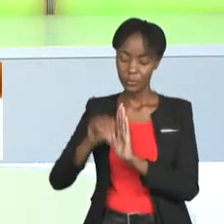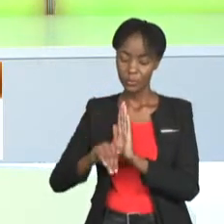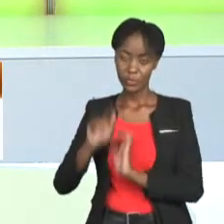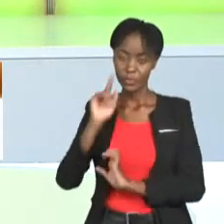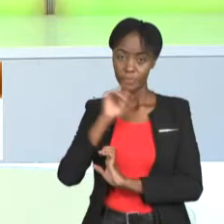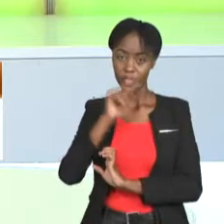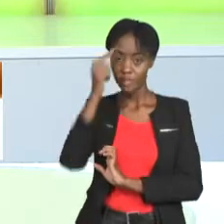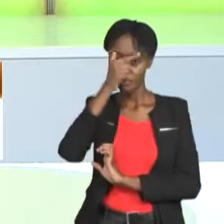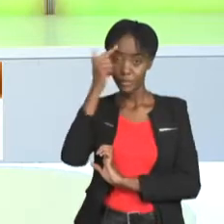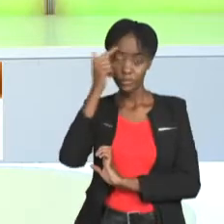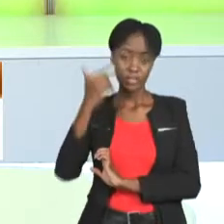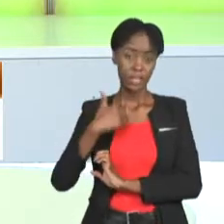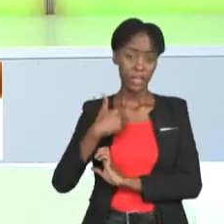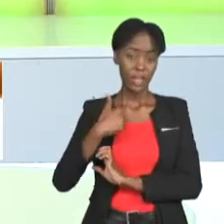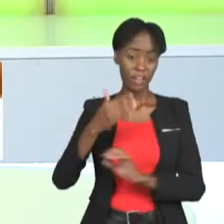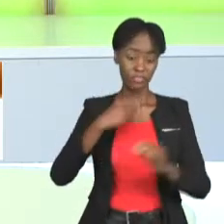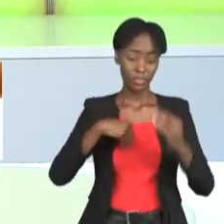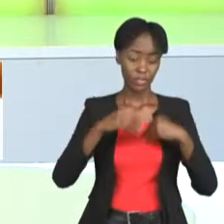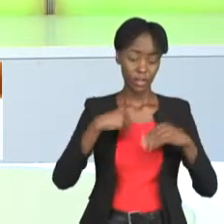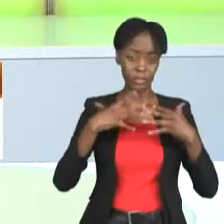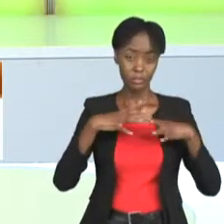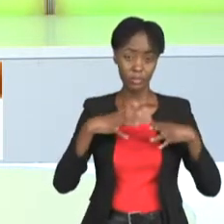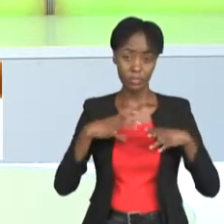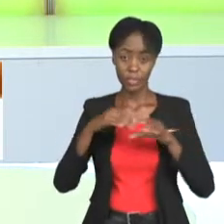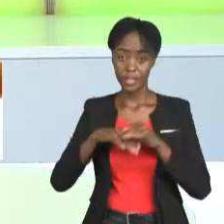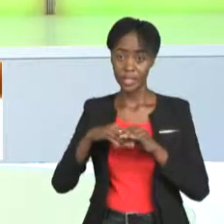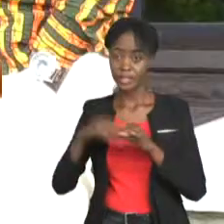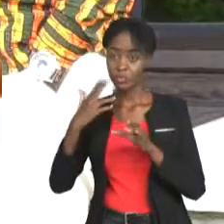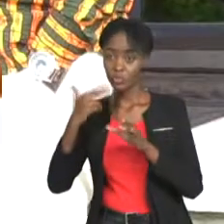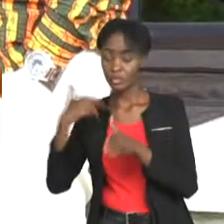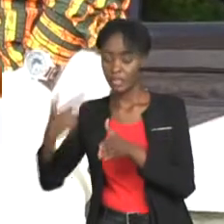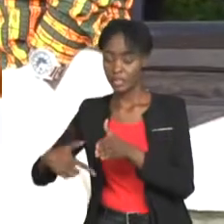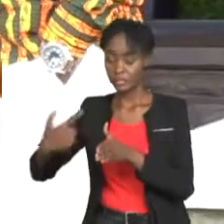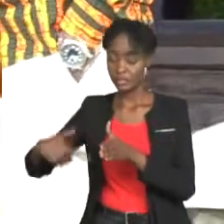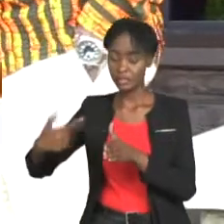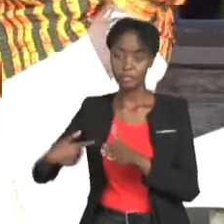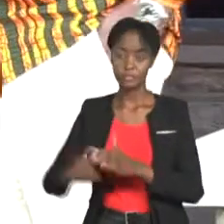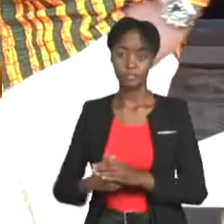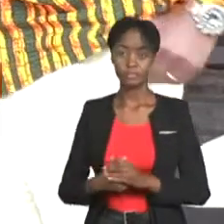washikadau ghushi kwenye sekta hiyo. Daniel Kariuki na mengi zaidi.